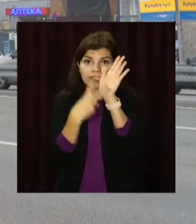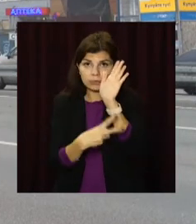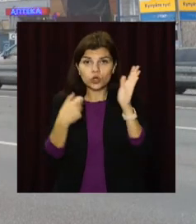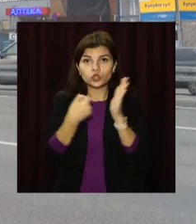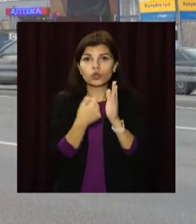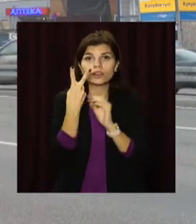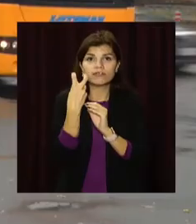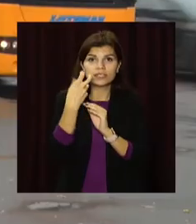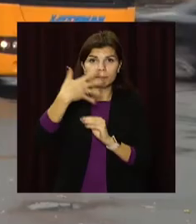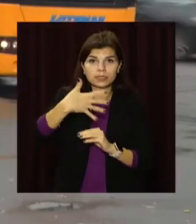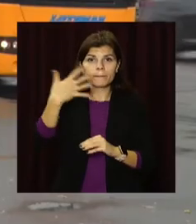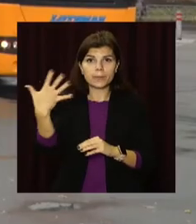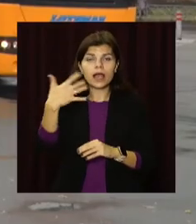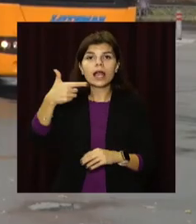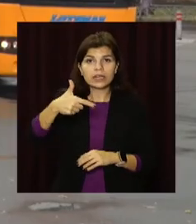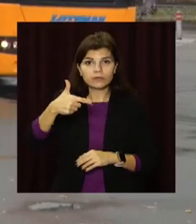до 255